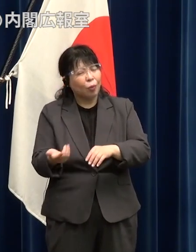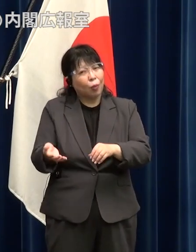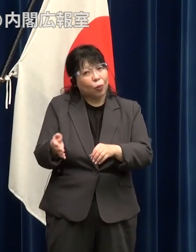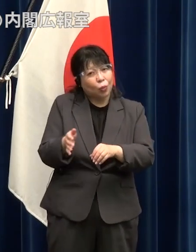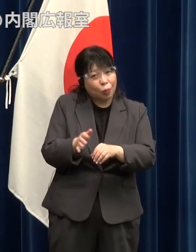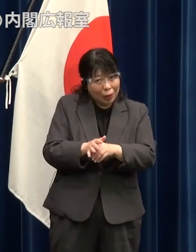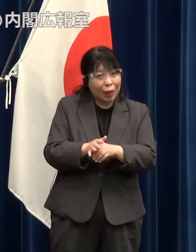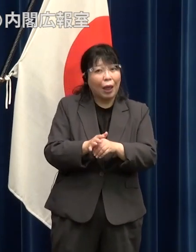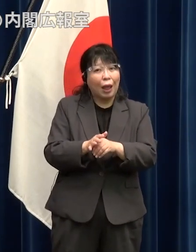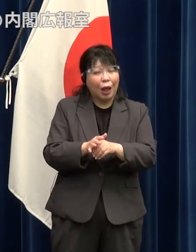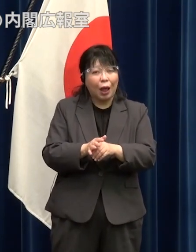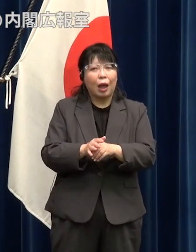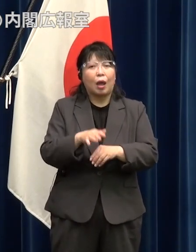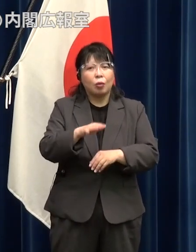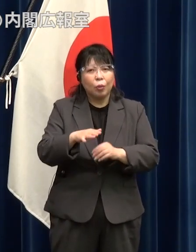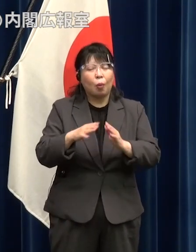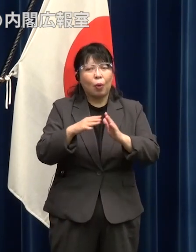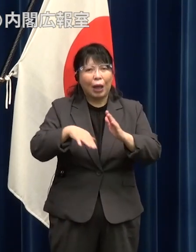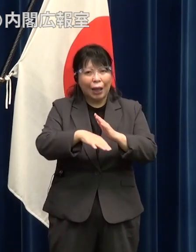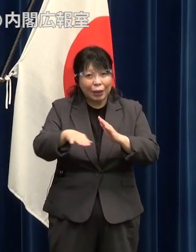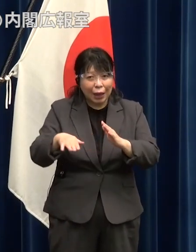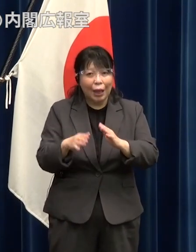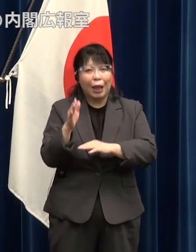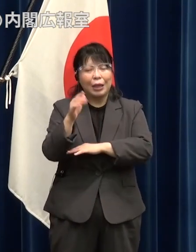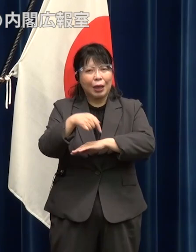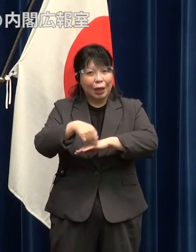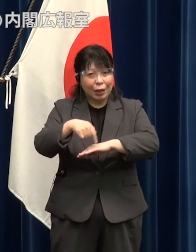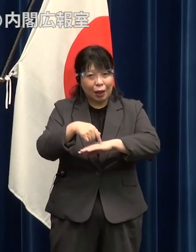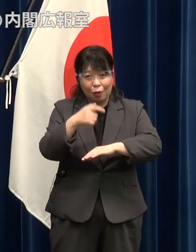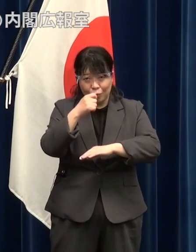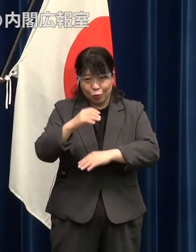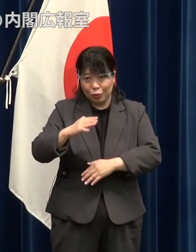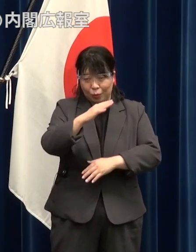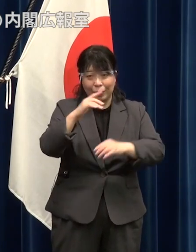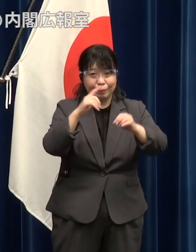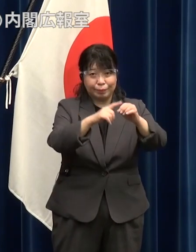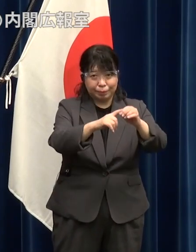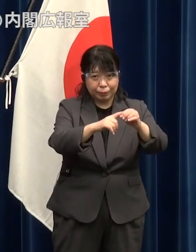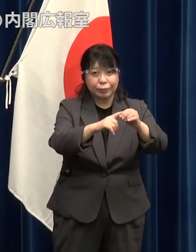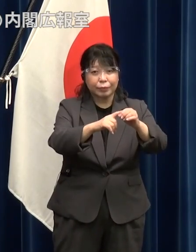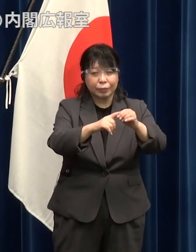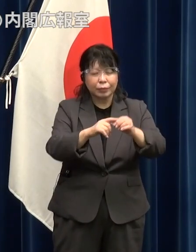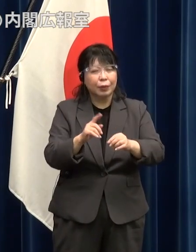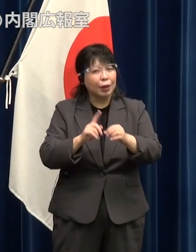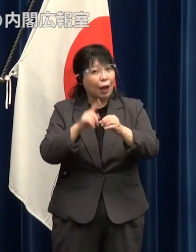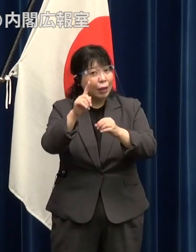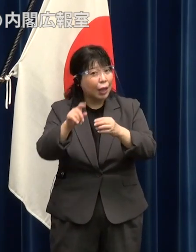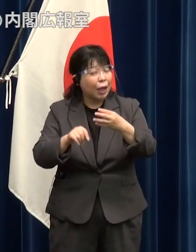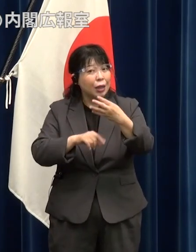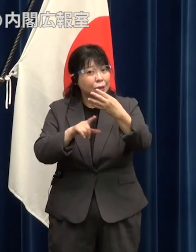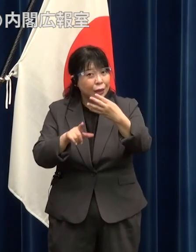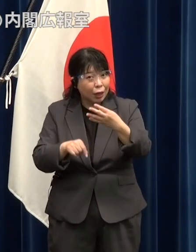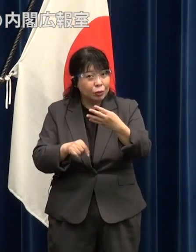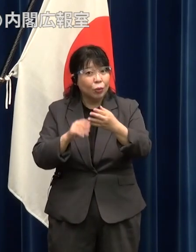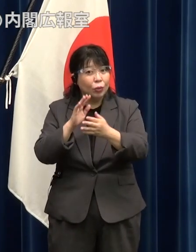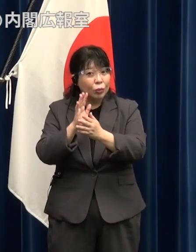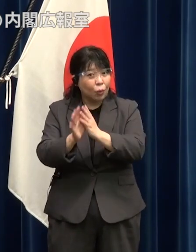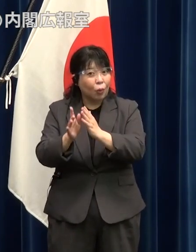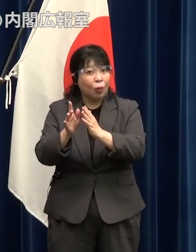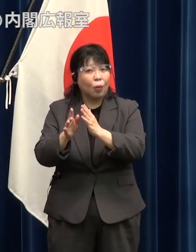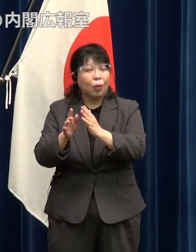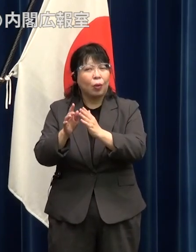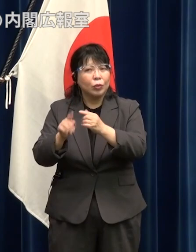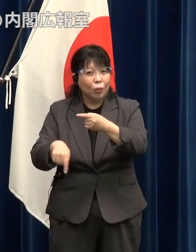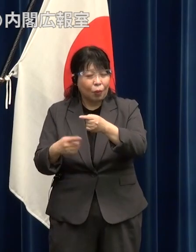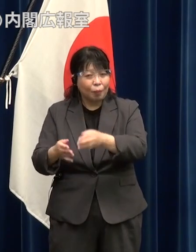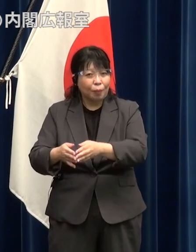まいります。すでに来年4月の子ども家庭庁の発足を待たず、全世代型社会保